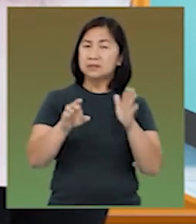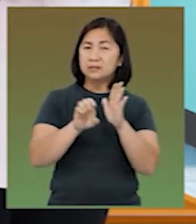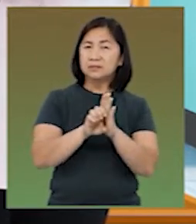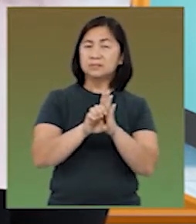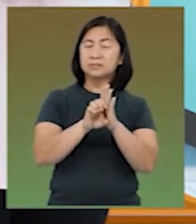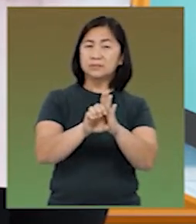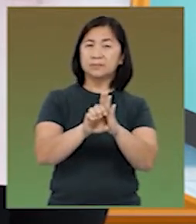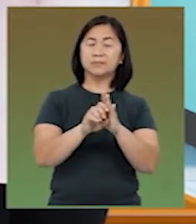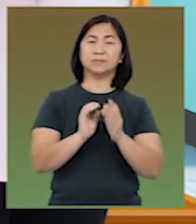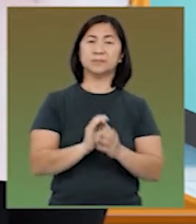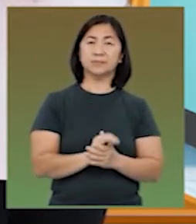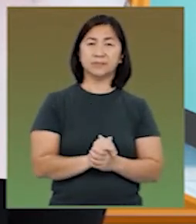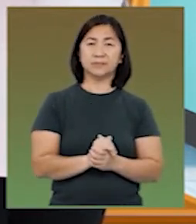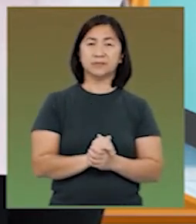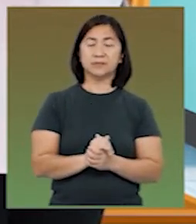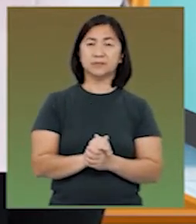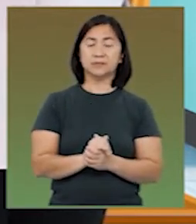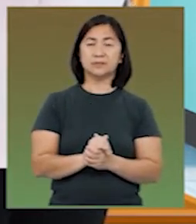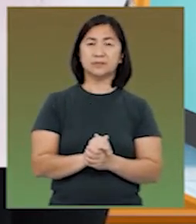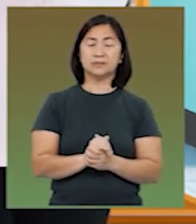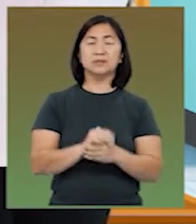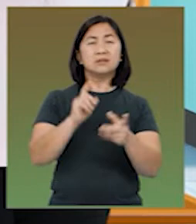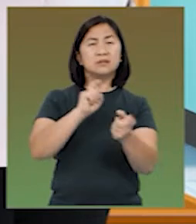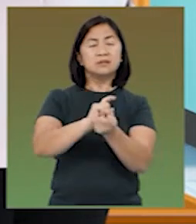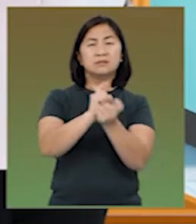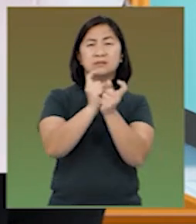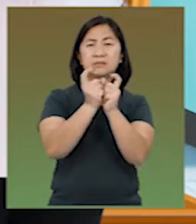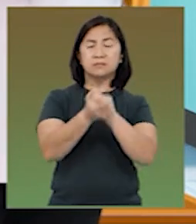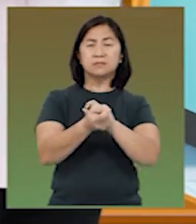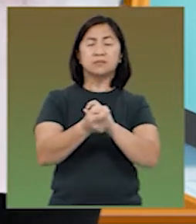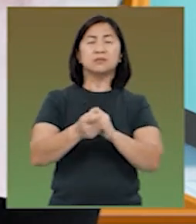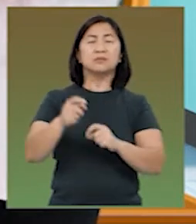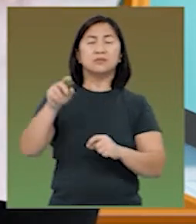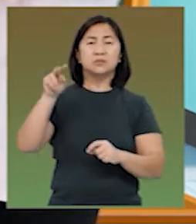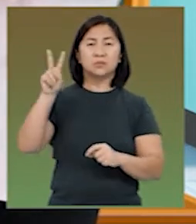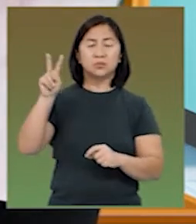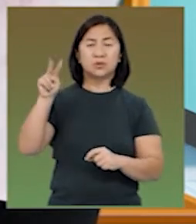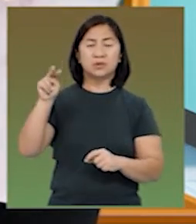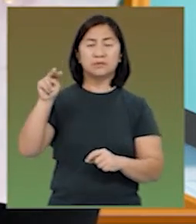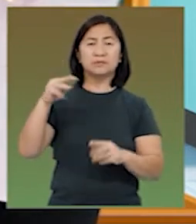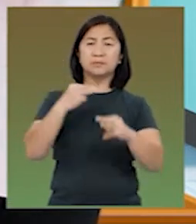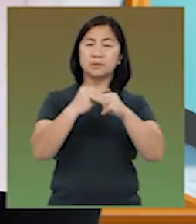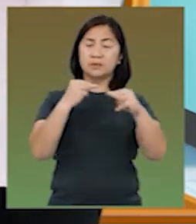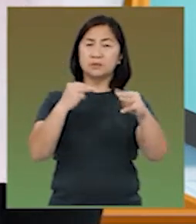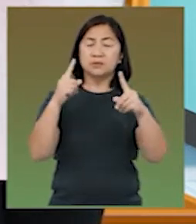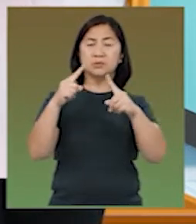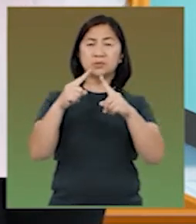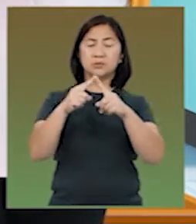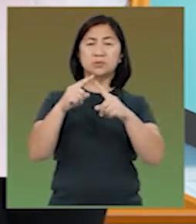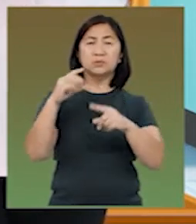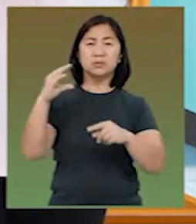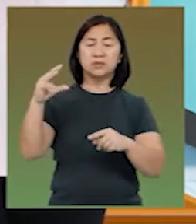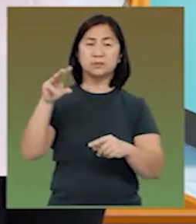isang halimbawa. Let's convert 12 meters to